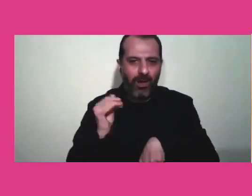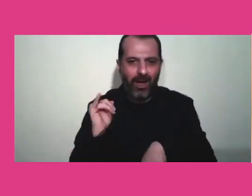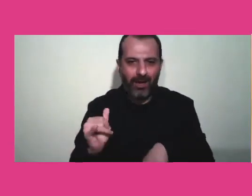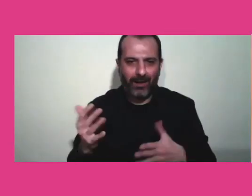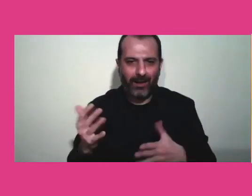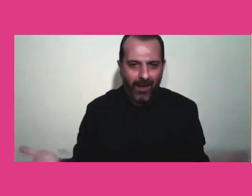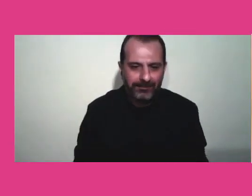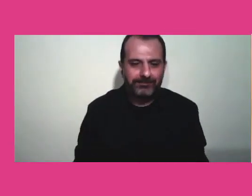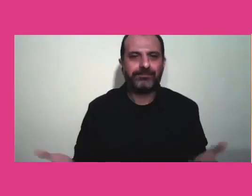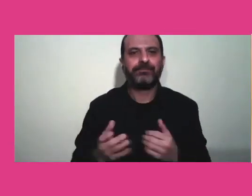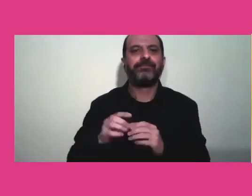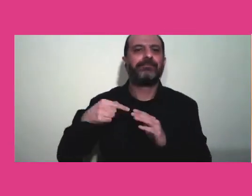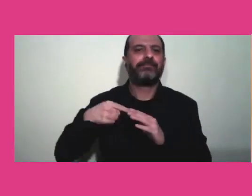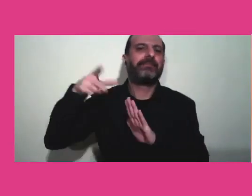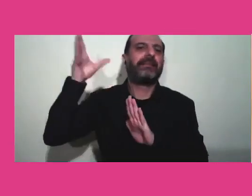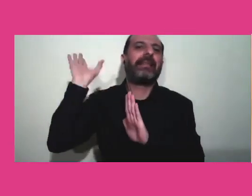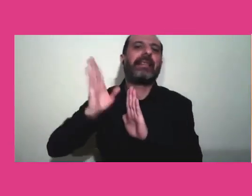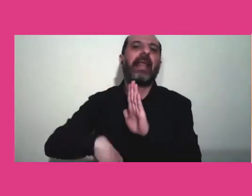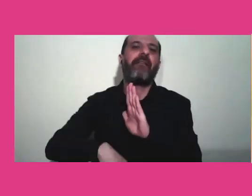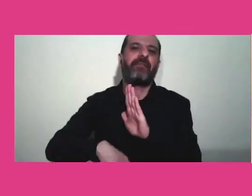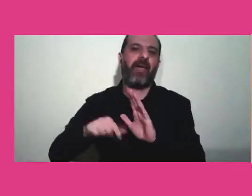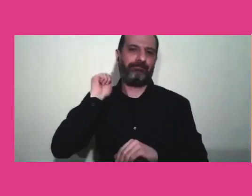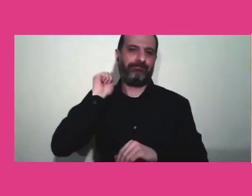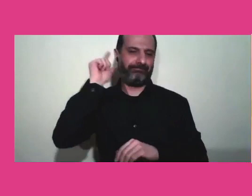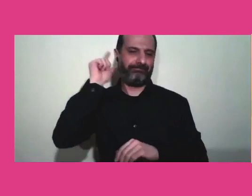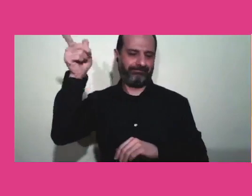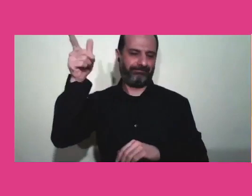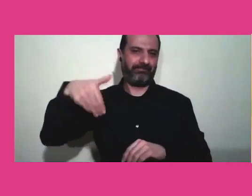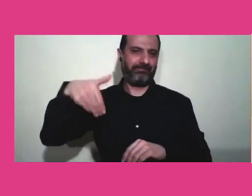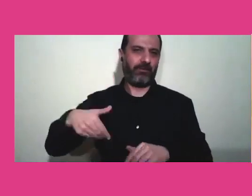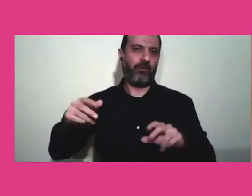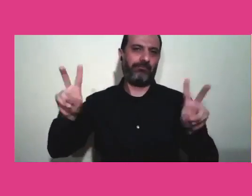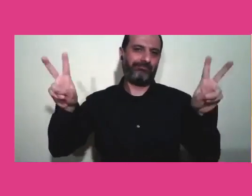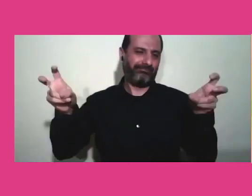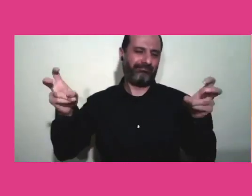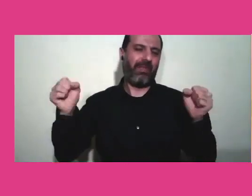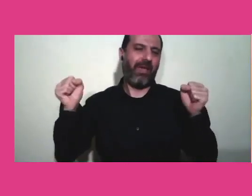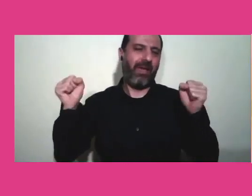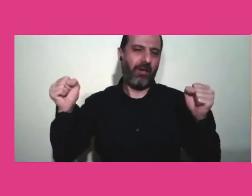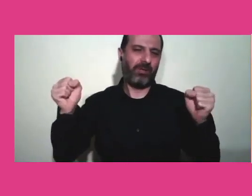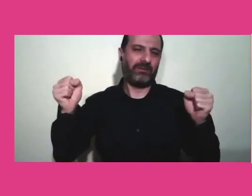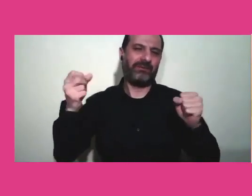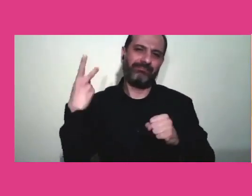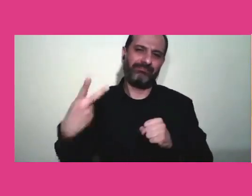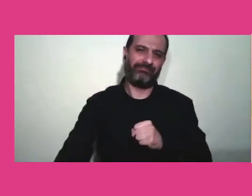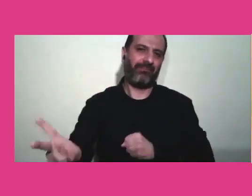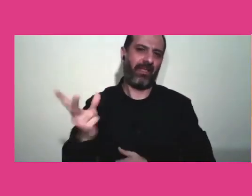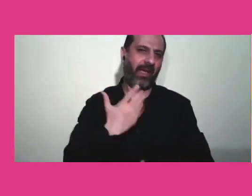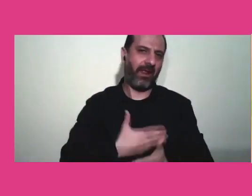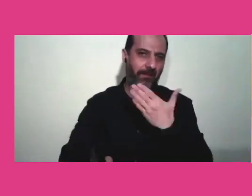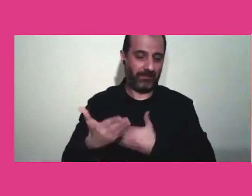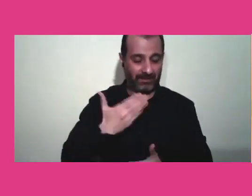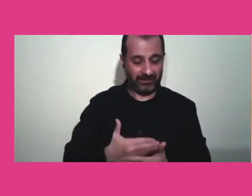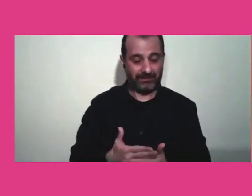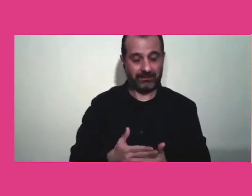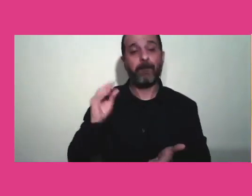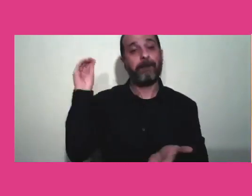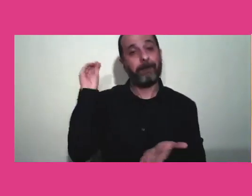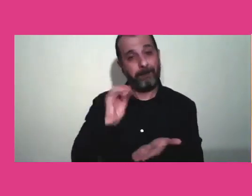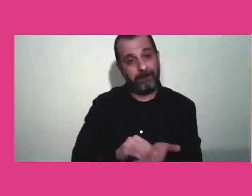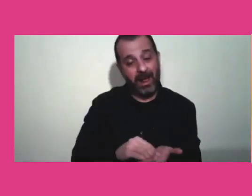την τελευταία εκδήλωση του Legends of Disability. Θα ήθελα ξανά να σας προσκαλέσω